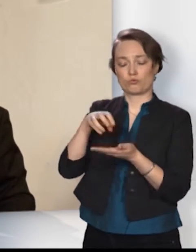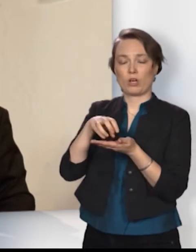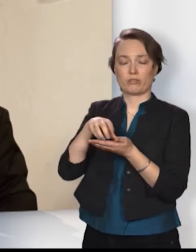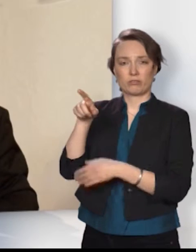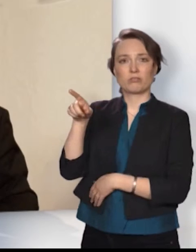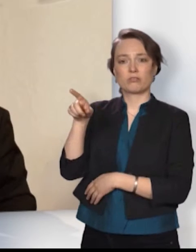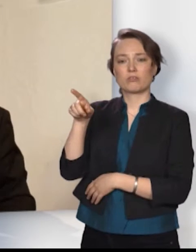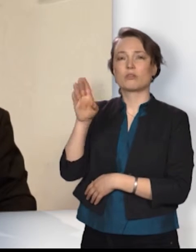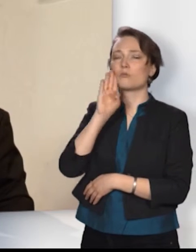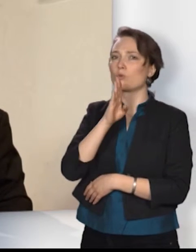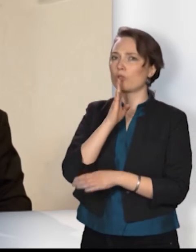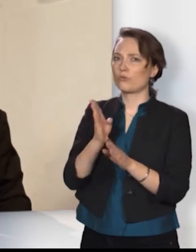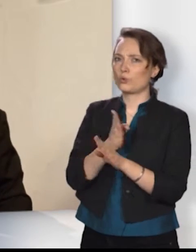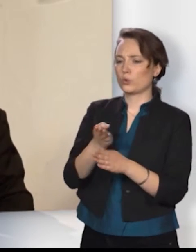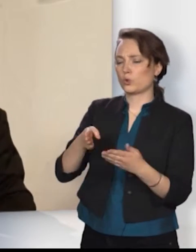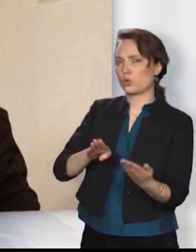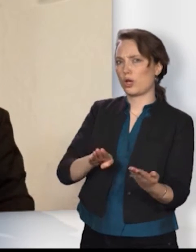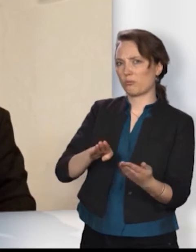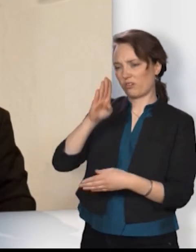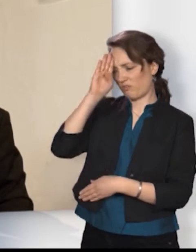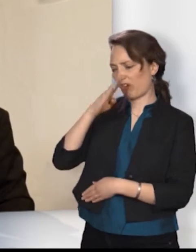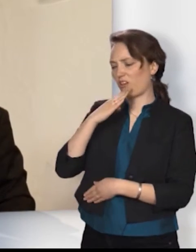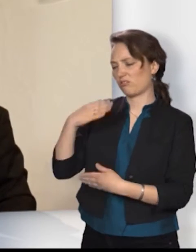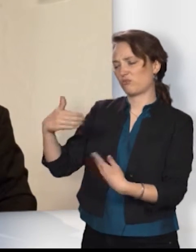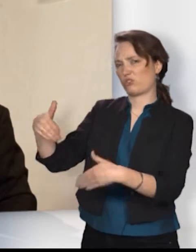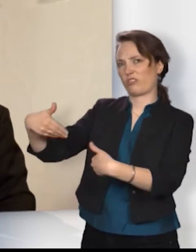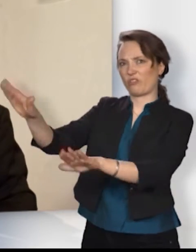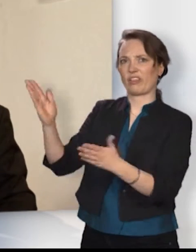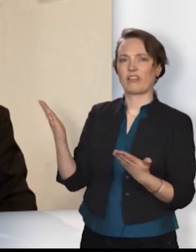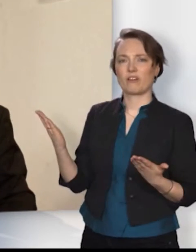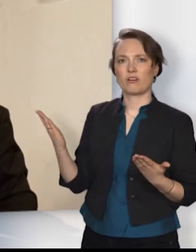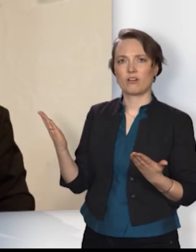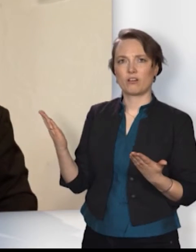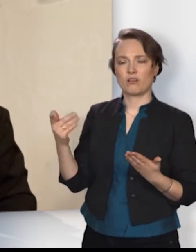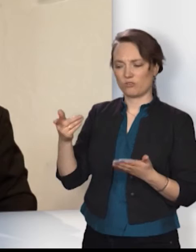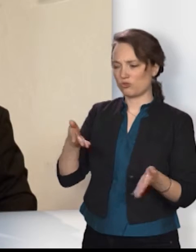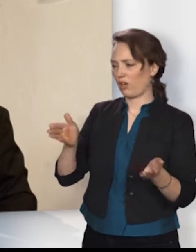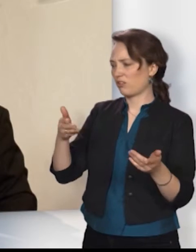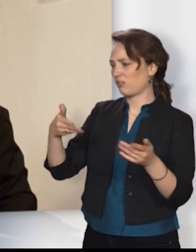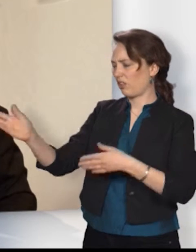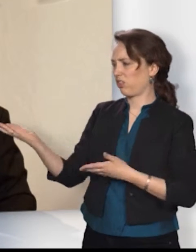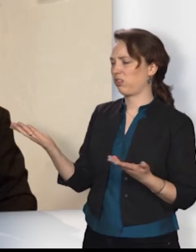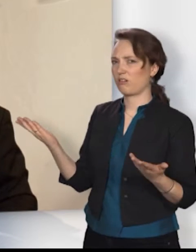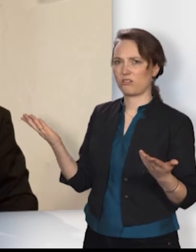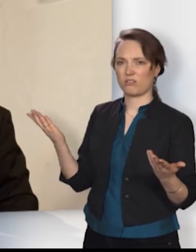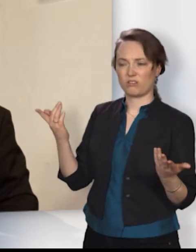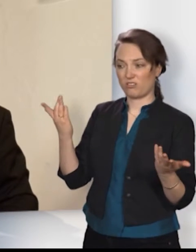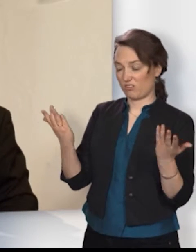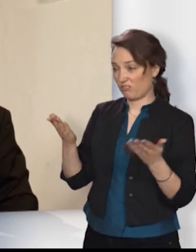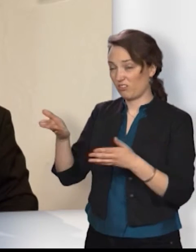Sie landete auf der Straße zum Abschuss oder zur Prostitution frei. Luisa bekam mit 14 Jahren ein Kind,